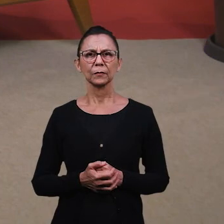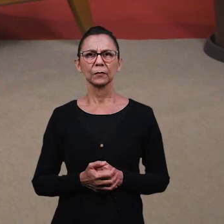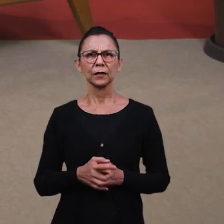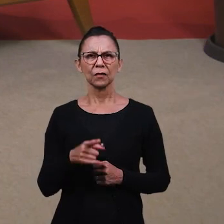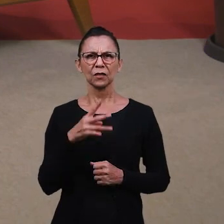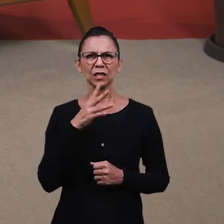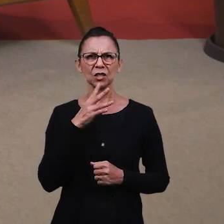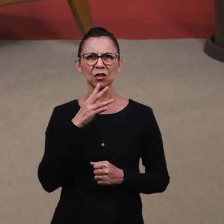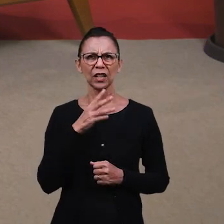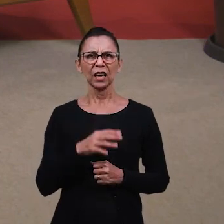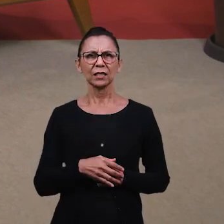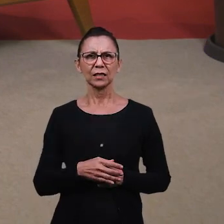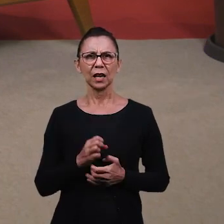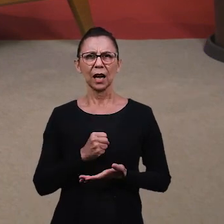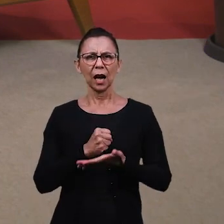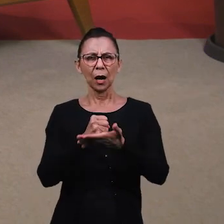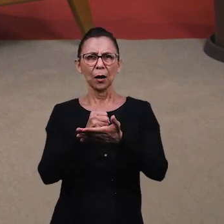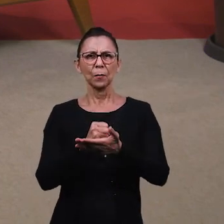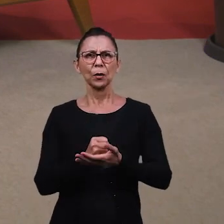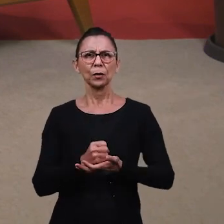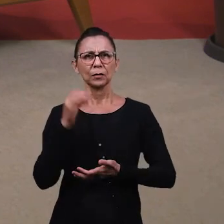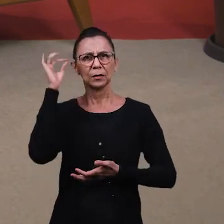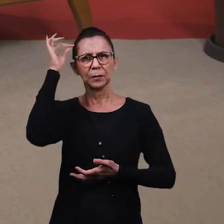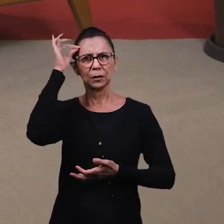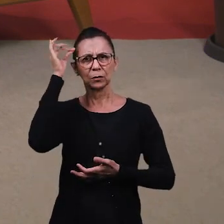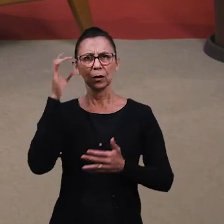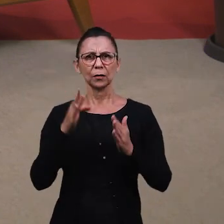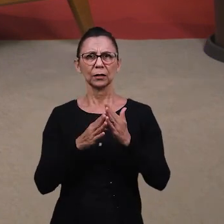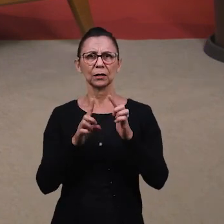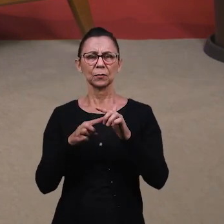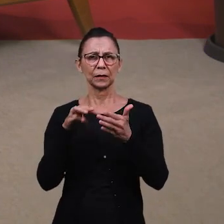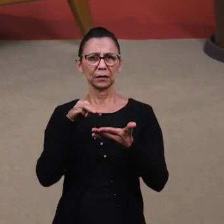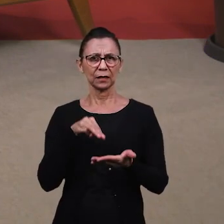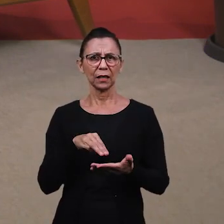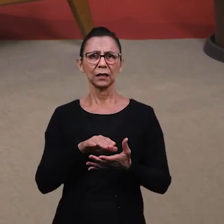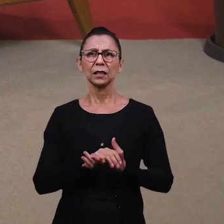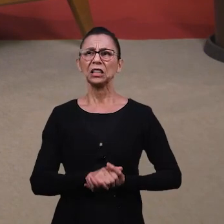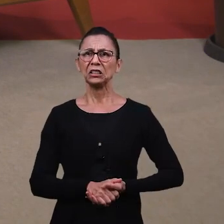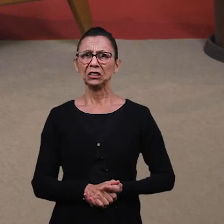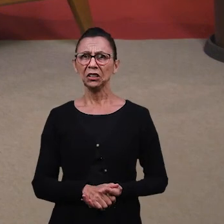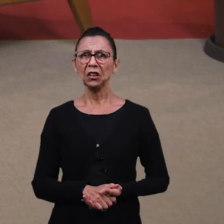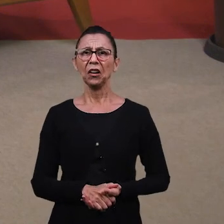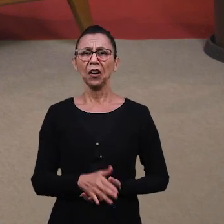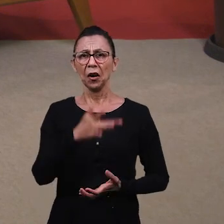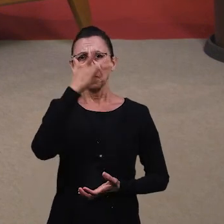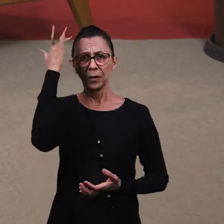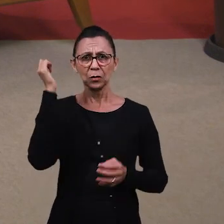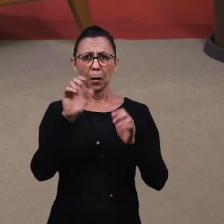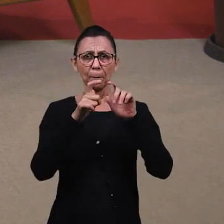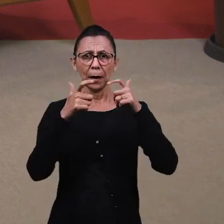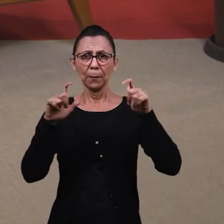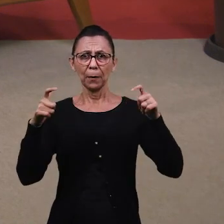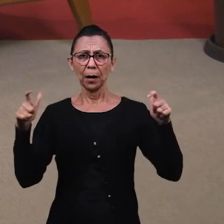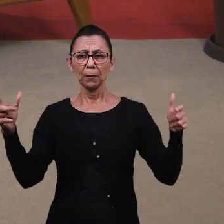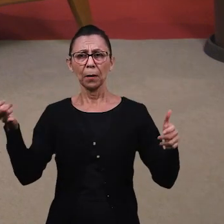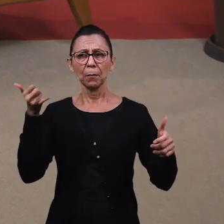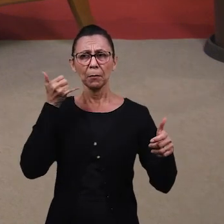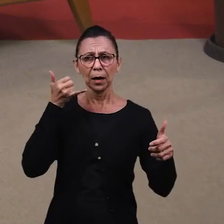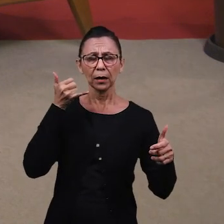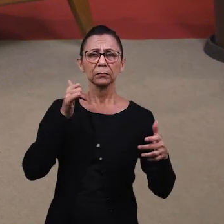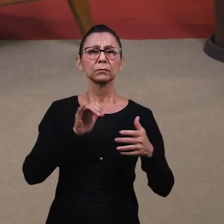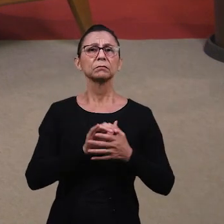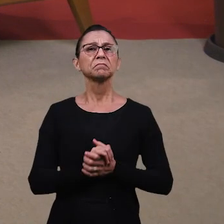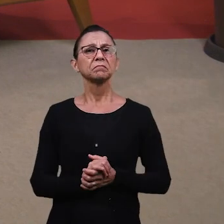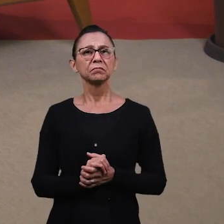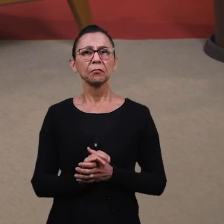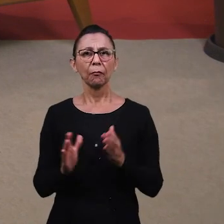Vous avez déjà connu le projet d'assistance spirituelle de l'Église chrétienne Maranatha. Nous avons reçu des dizaines de milliers d'appels le long de